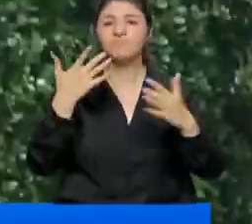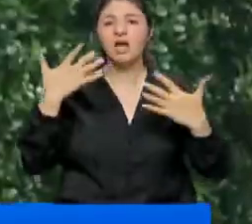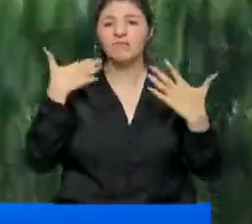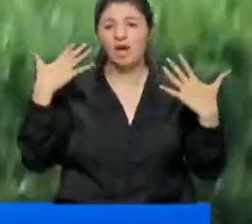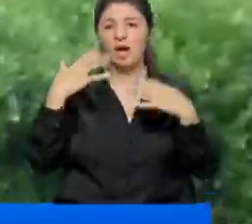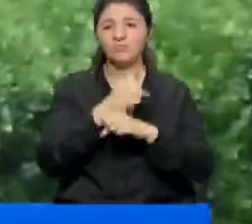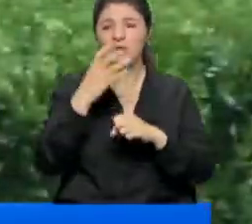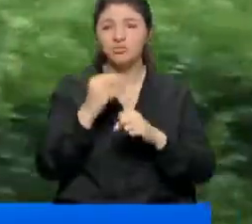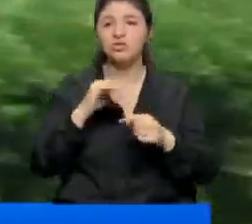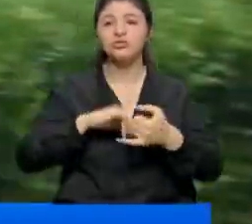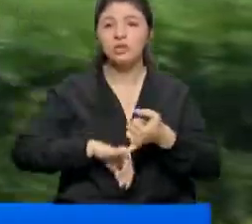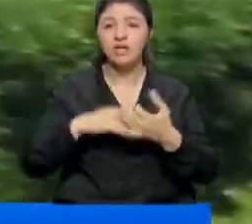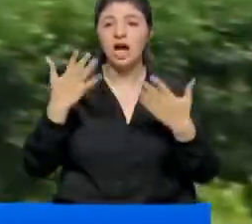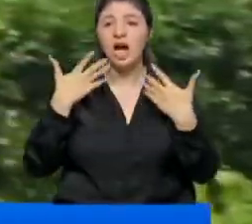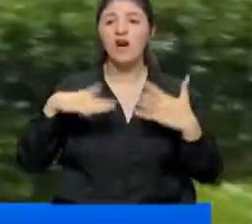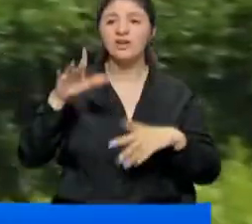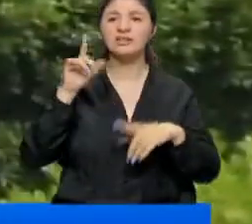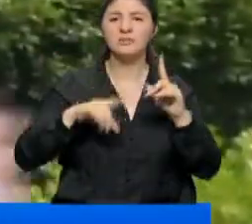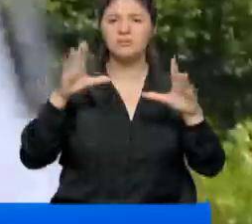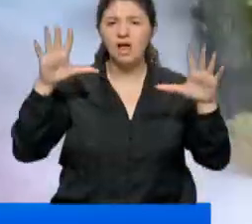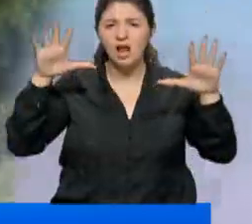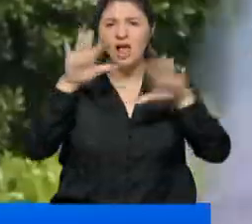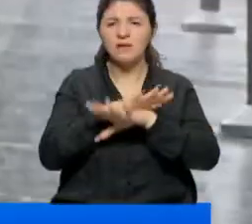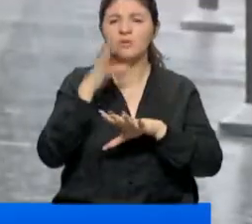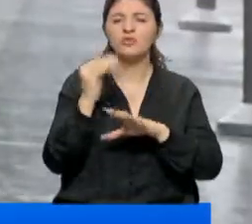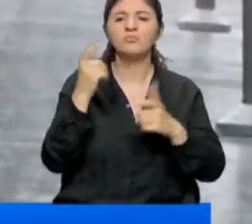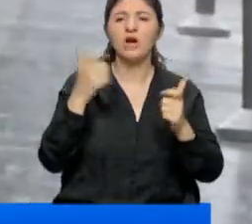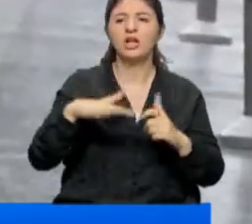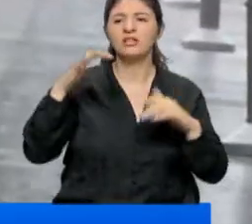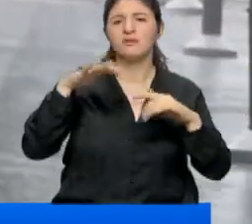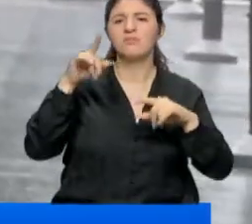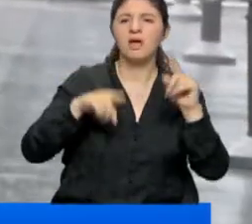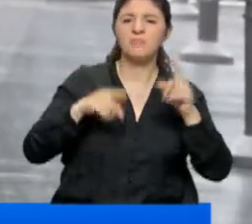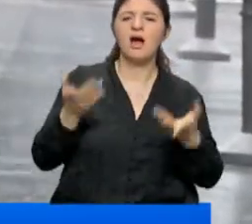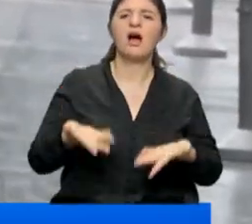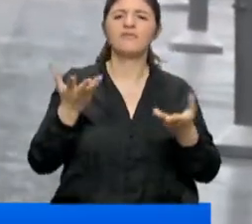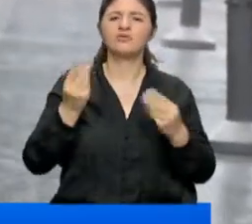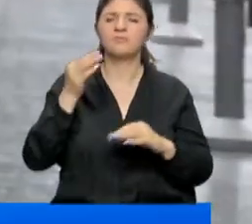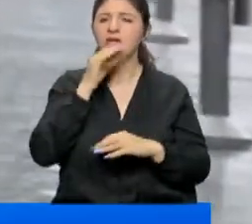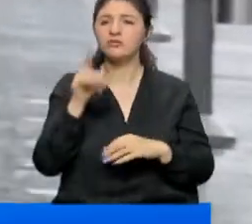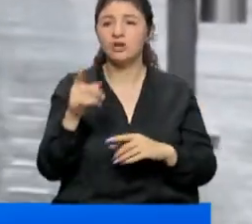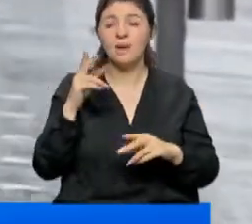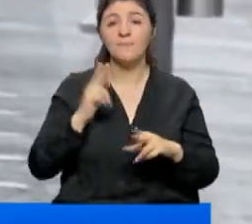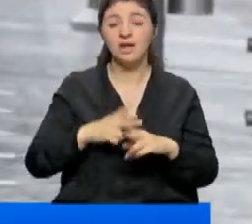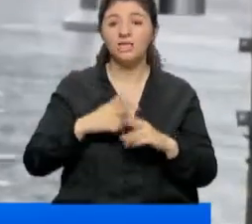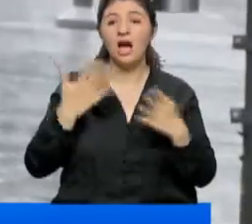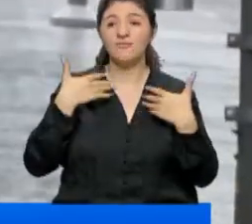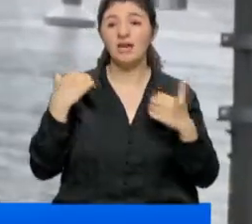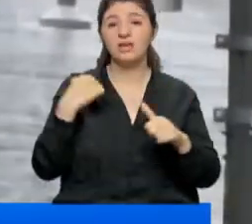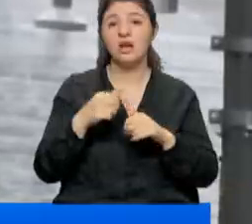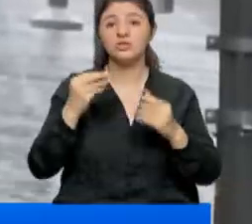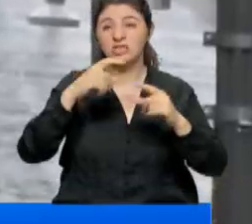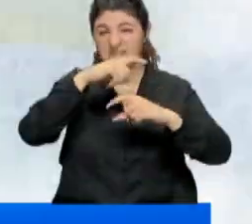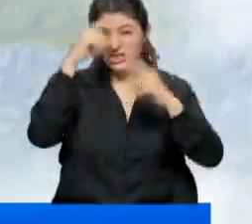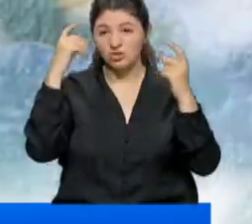saatlerinde cumartesi gökyüzünün zamanla kapattığı bölgelerde yağış geçişleri hafif olacağı benziyor Pazar günü hava Yine